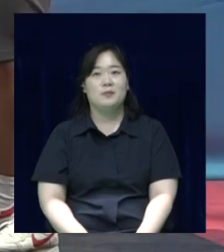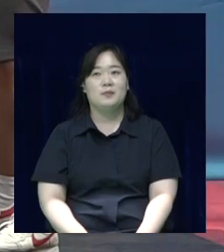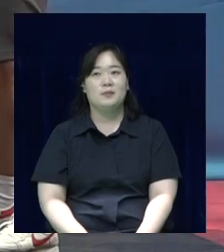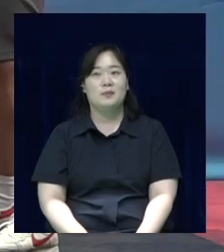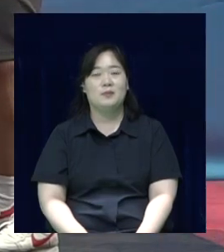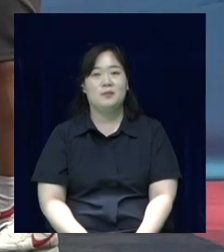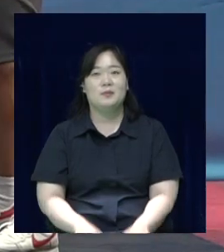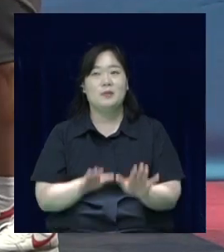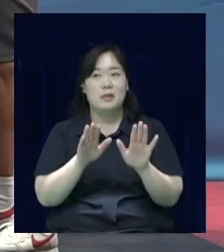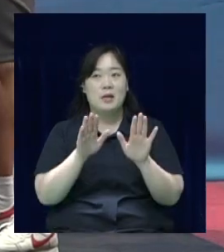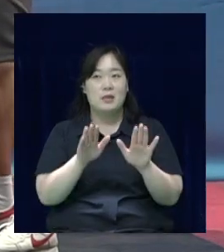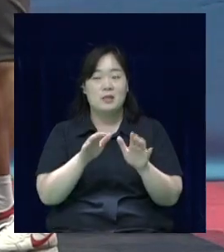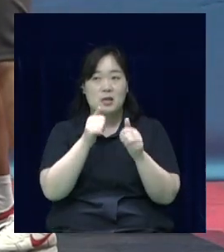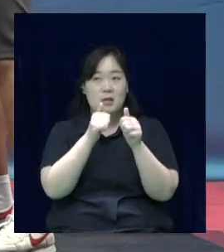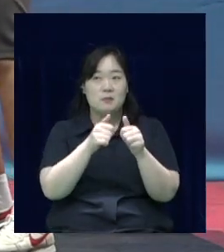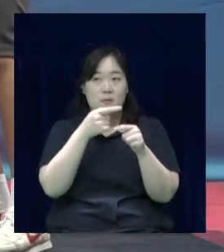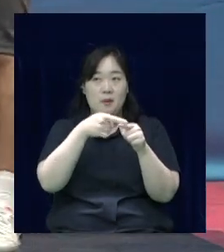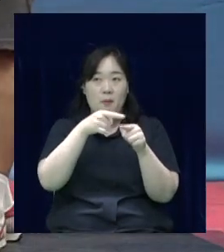자, 심판 판정.